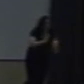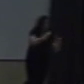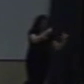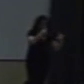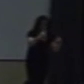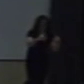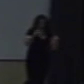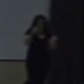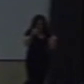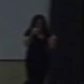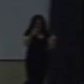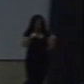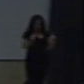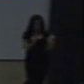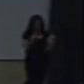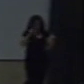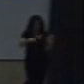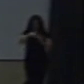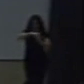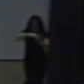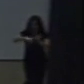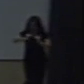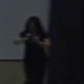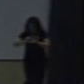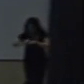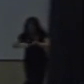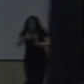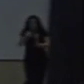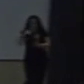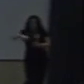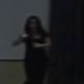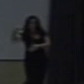perifèriques crec que és i serà una de les condicions de la nostra professió.